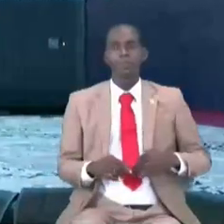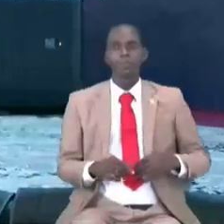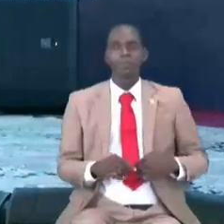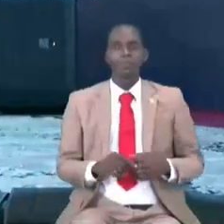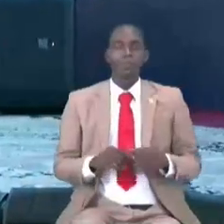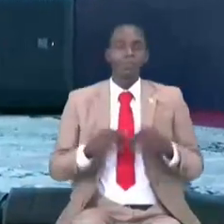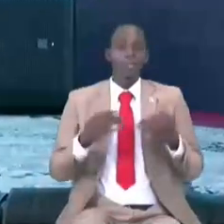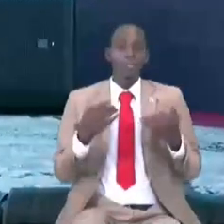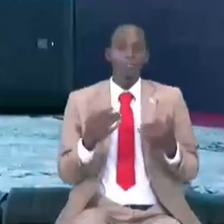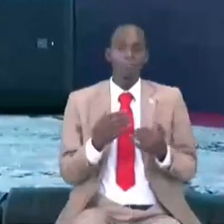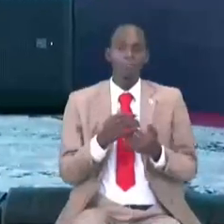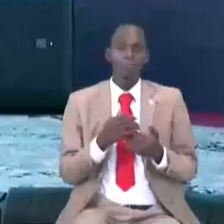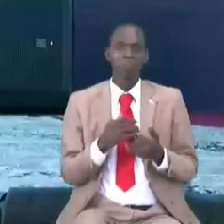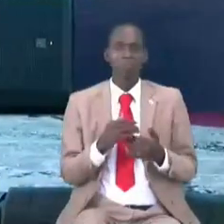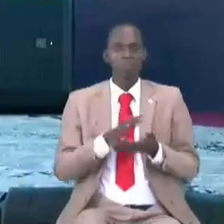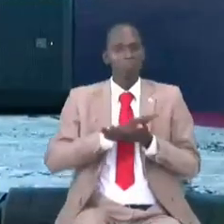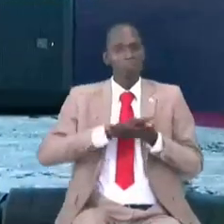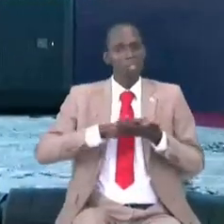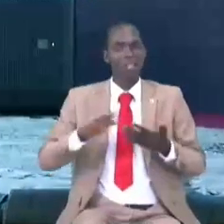Ce soir, c'est merveilleux de vous avoir.